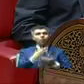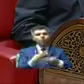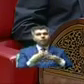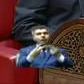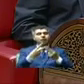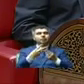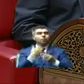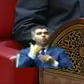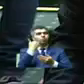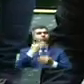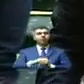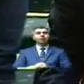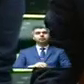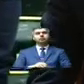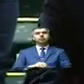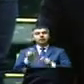عيب بأن يكون طالب له